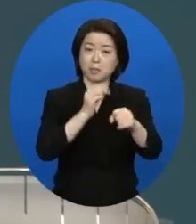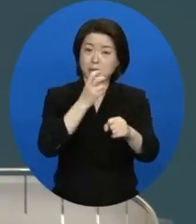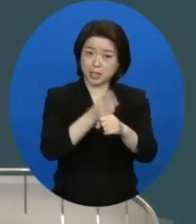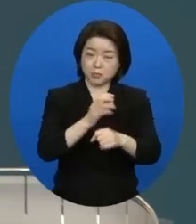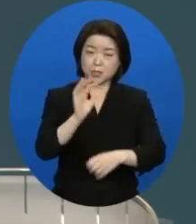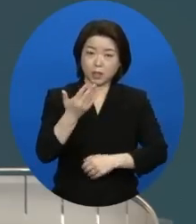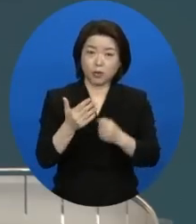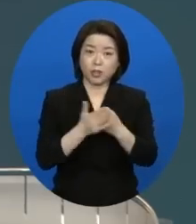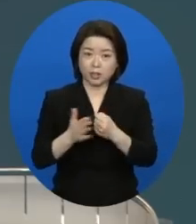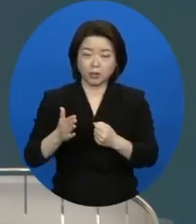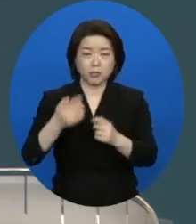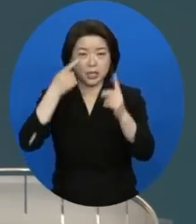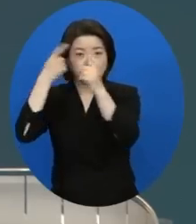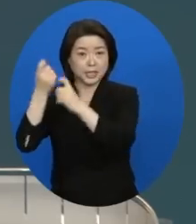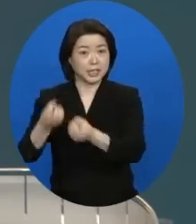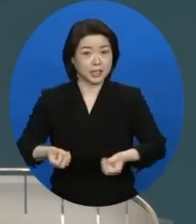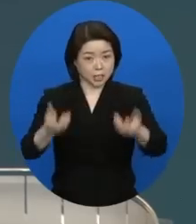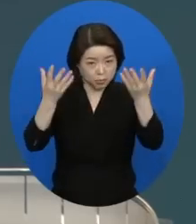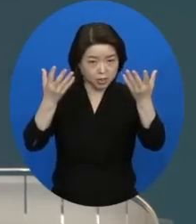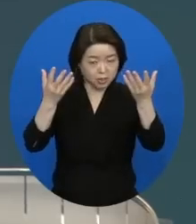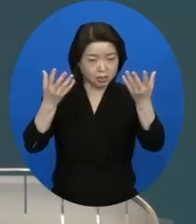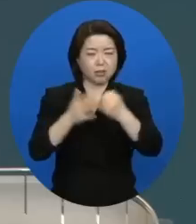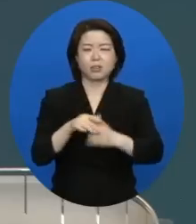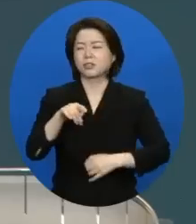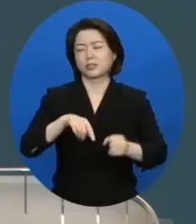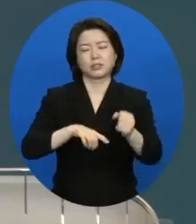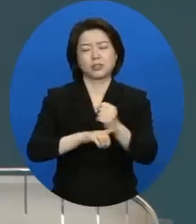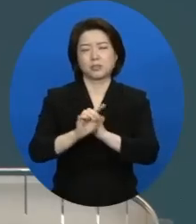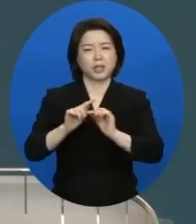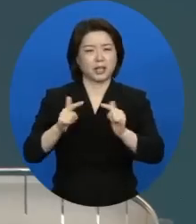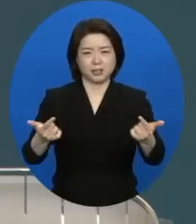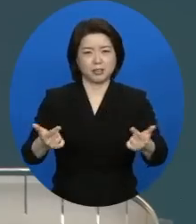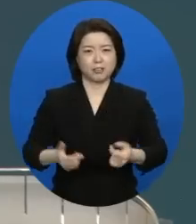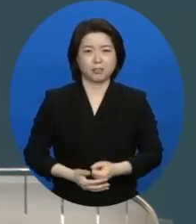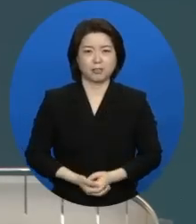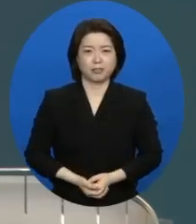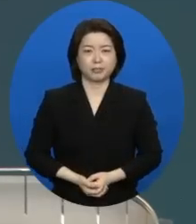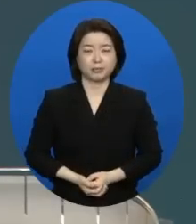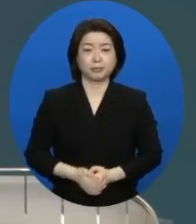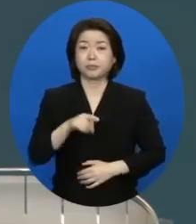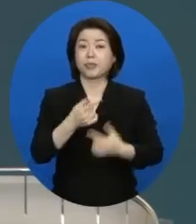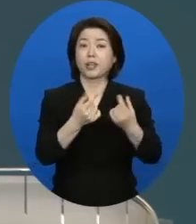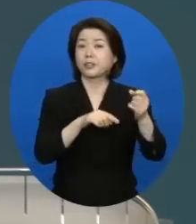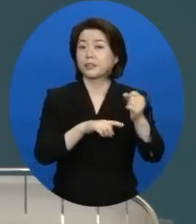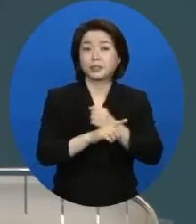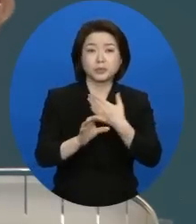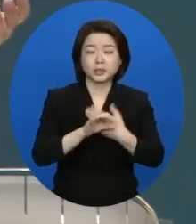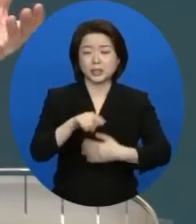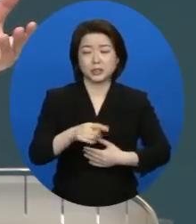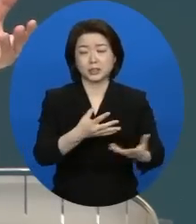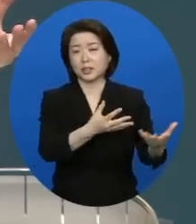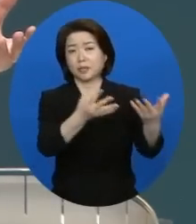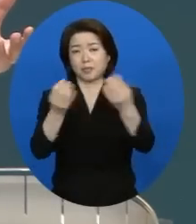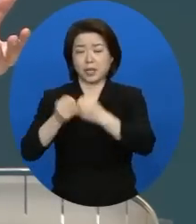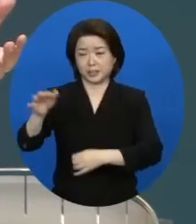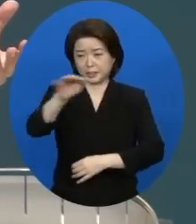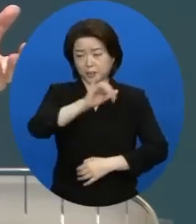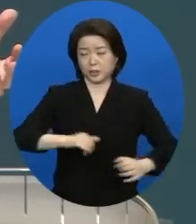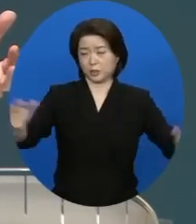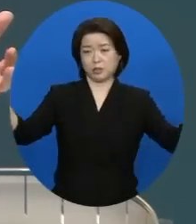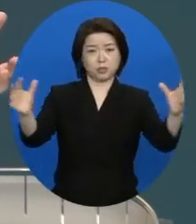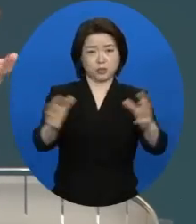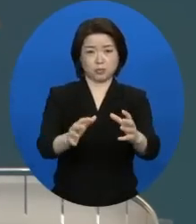되었으니까 우리 기념식 합시다. 그런 의미가 아니에요. 그런 의미라면 그렇게 많이 전국에서